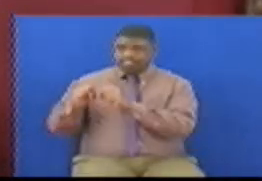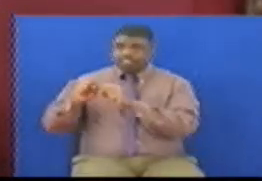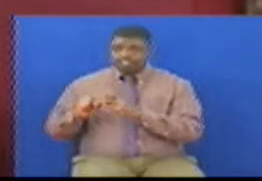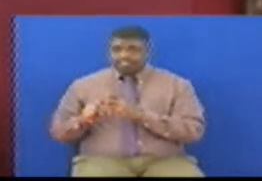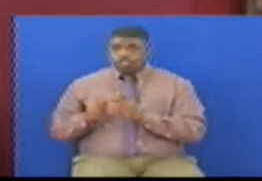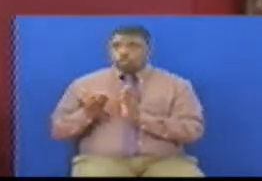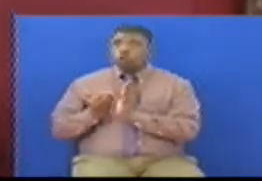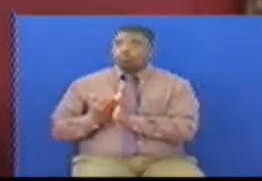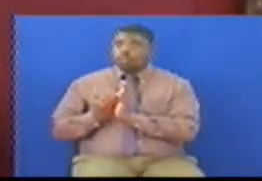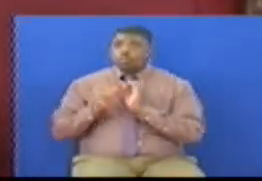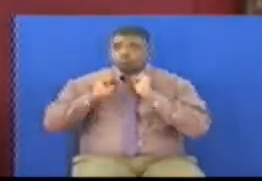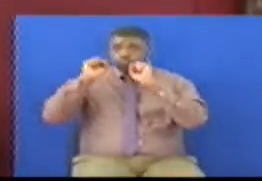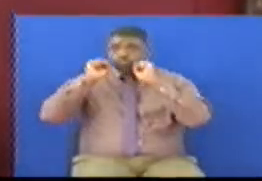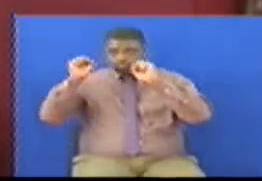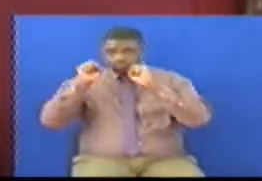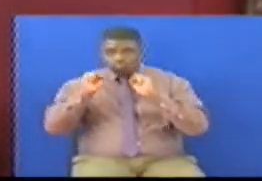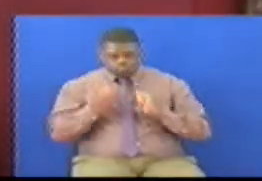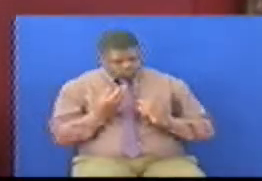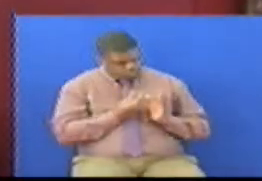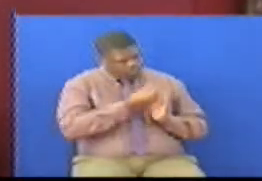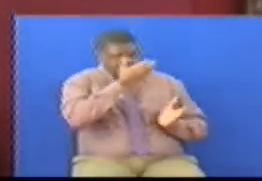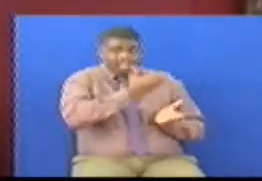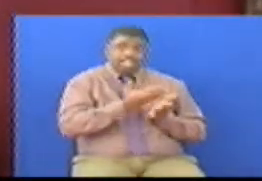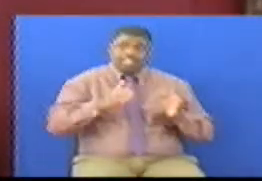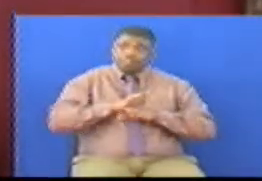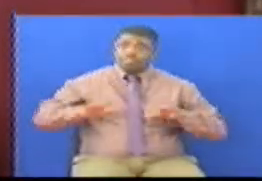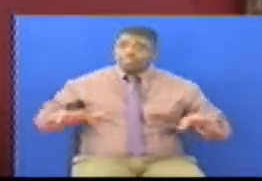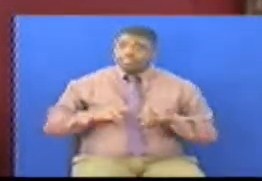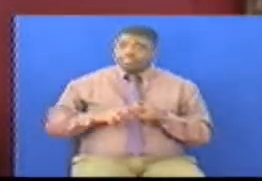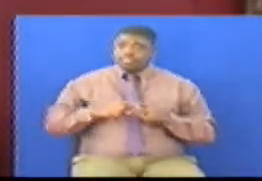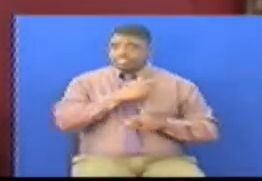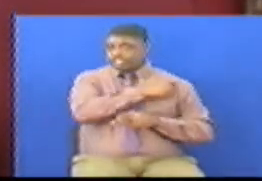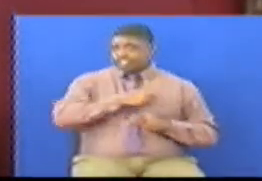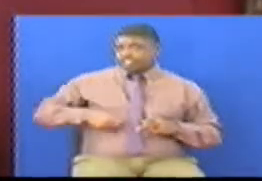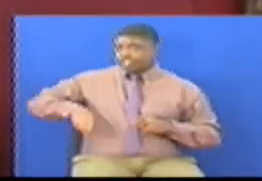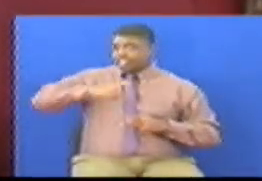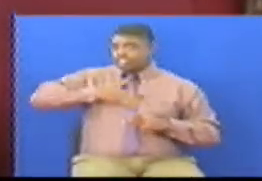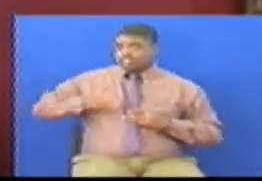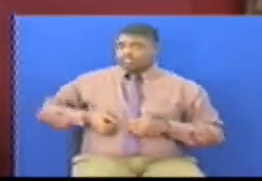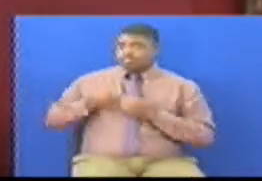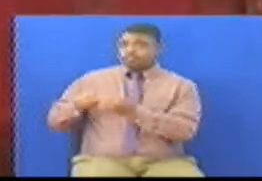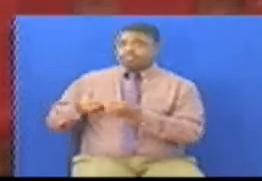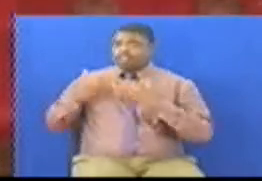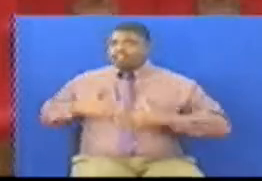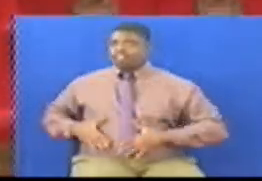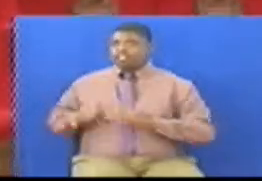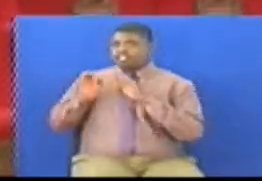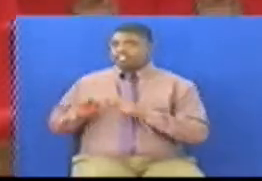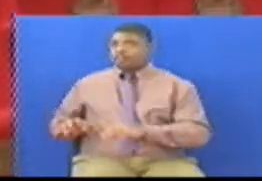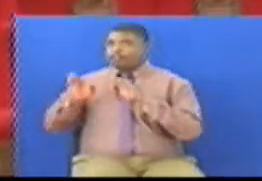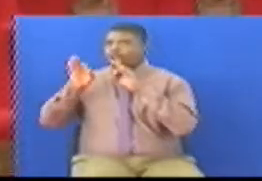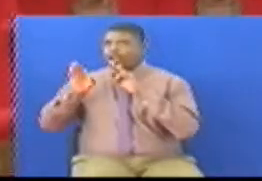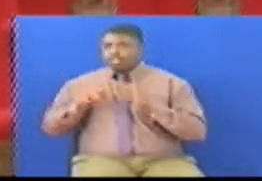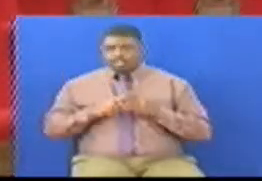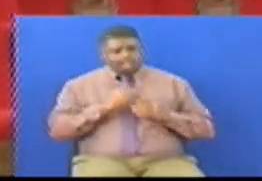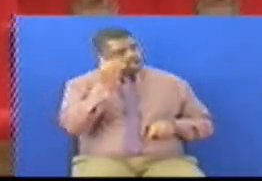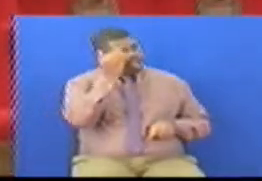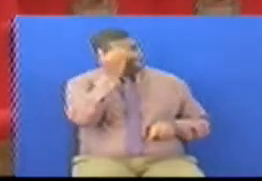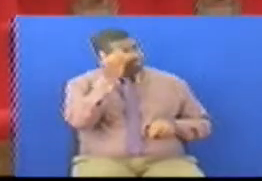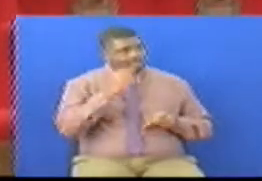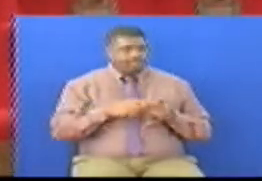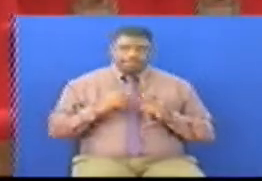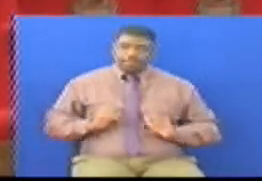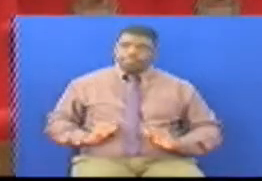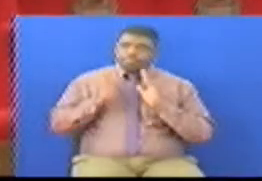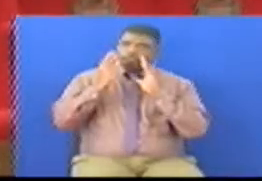uhuru, umoja, haki na amani. Umjalie rais wetu hekima, afya njema na maisha marefu, ili pamoja na wanaomshauri